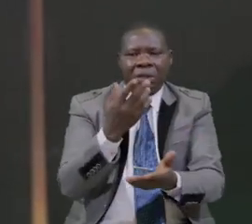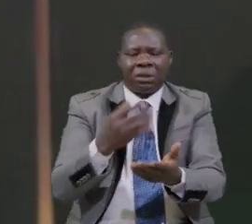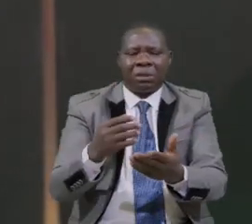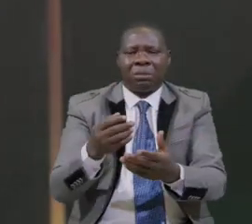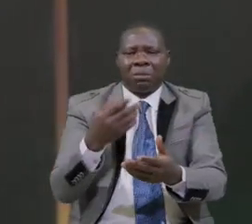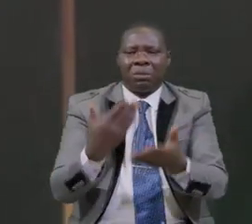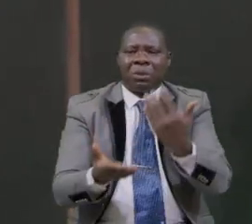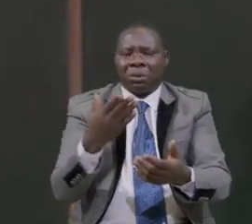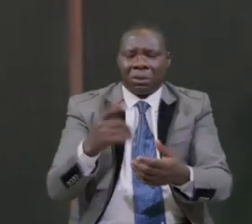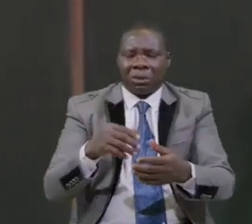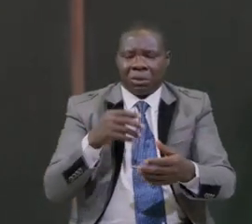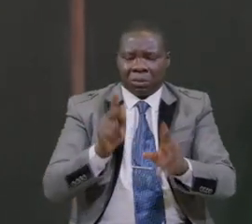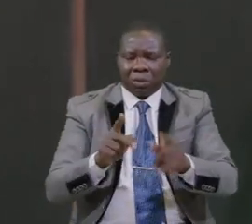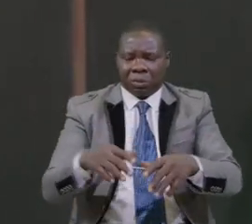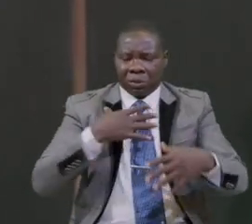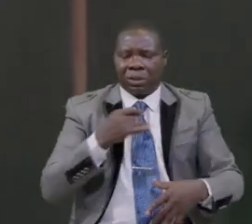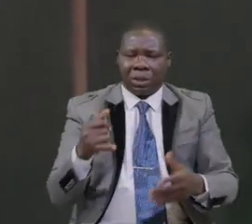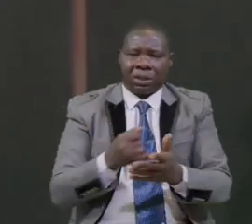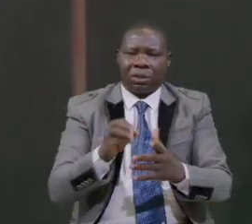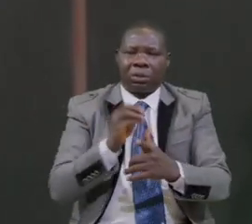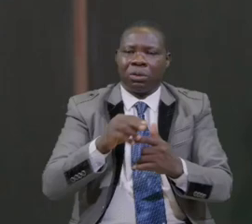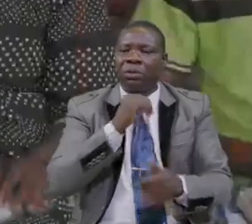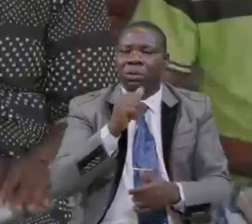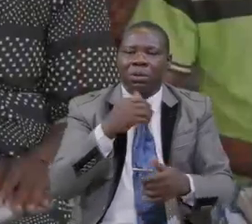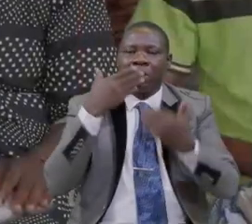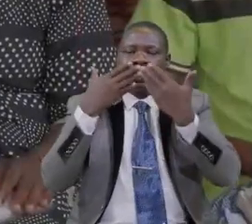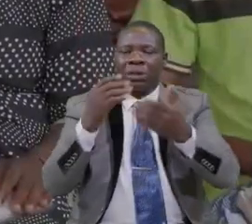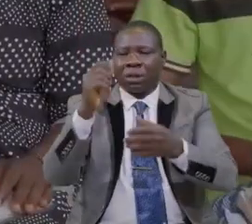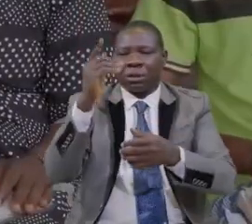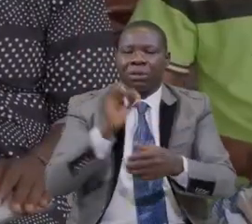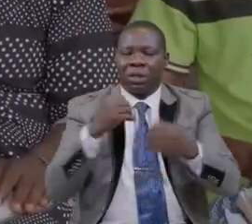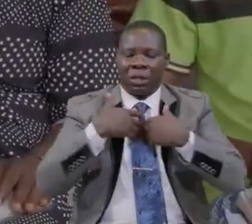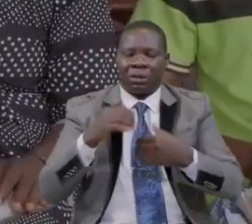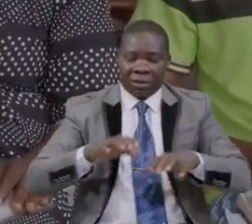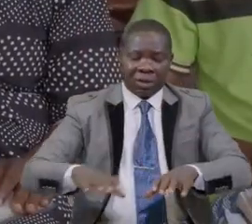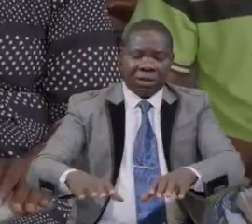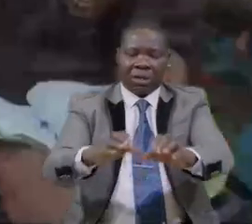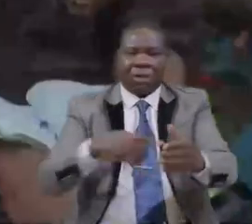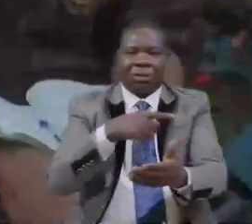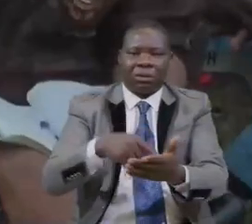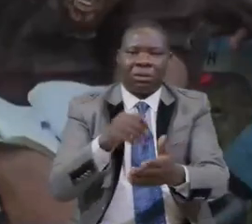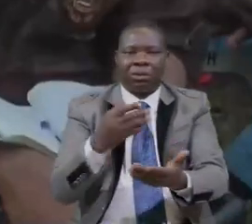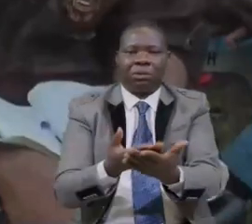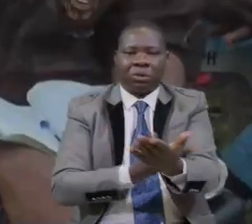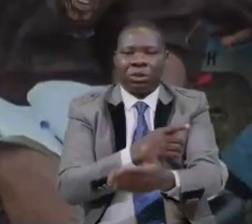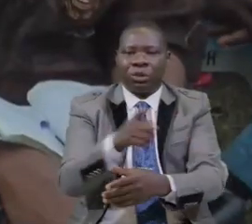ou pas. Dieu merci. J'ai une foule ce matin. Vous aimez la